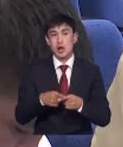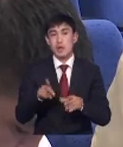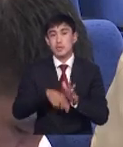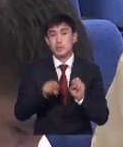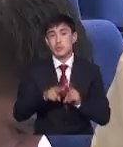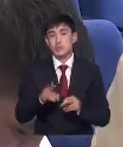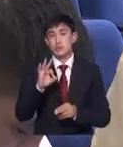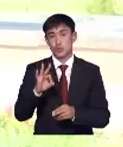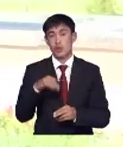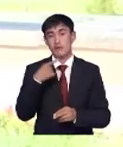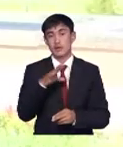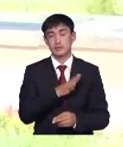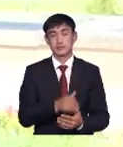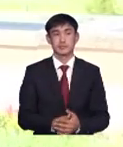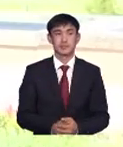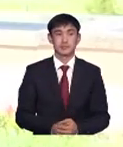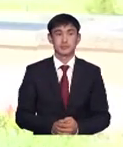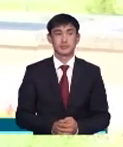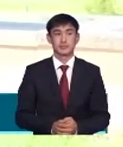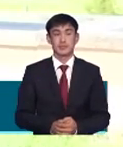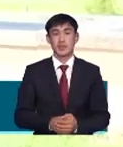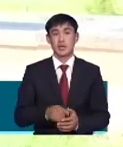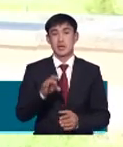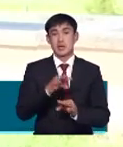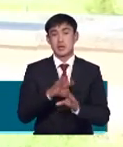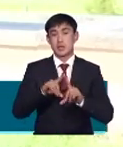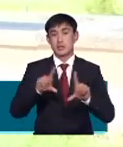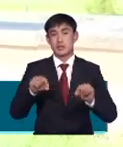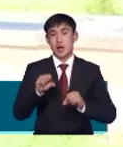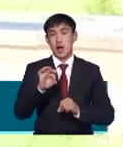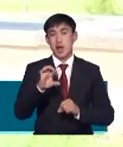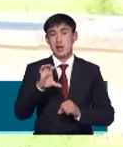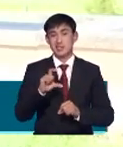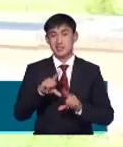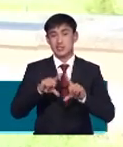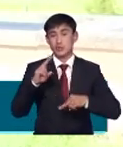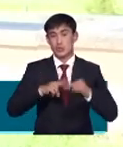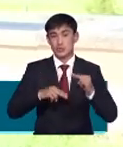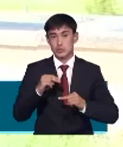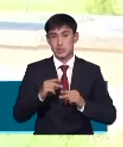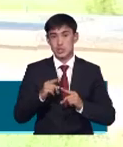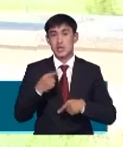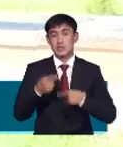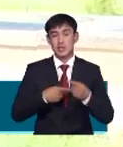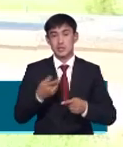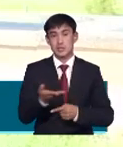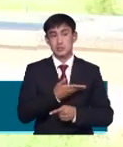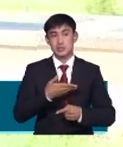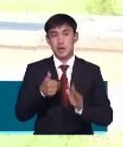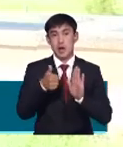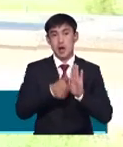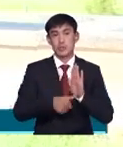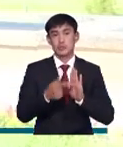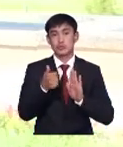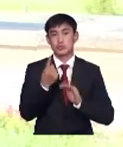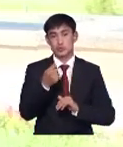теңеді. Реакторлық технологияларға келетін болсақ, Қазақстандағы атом электр станциясының кейінірек біз енді 60-100